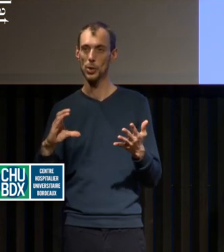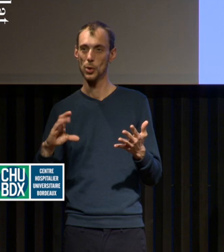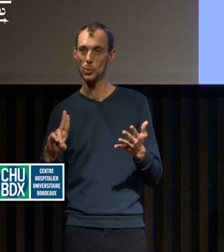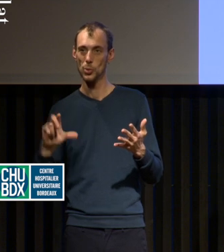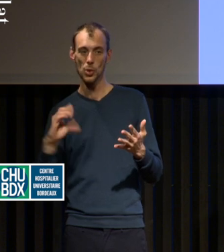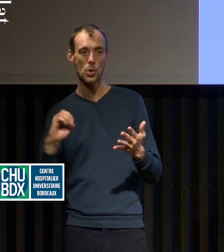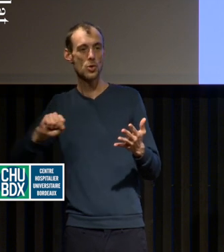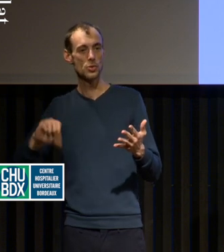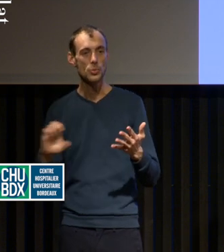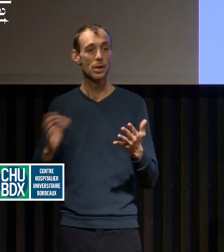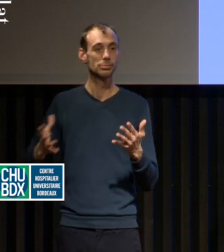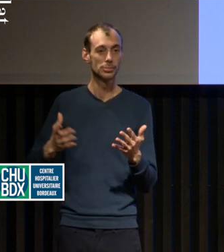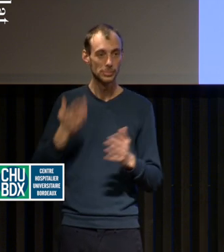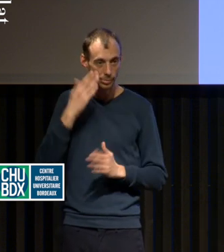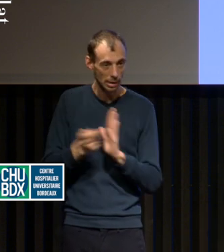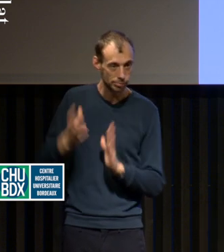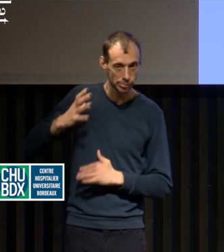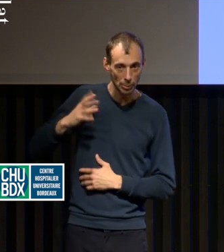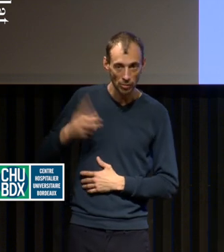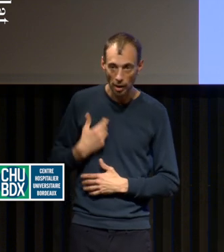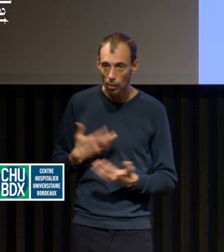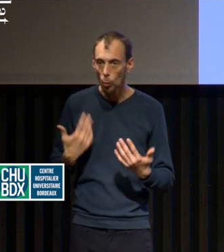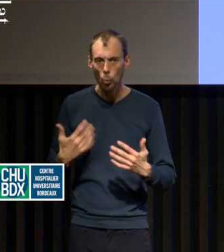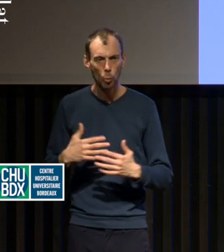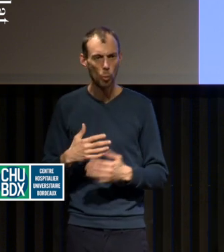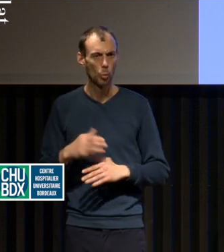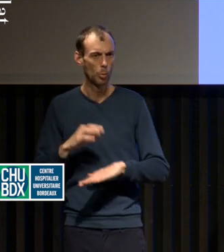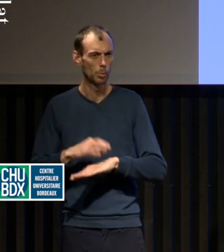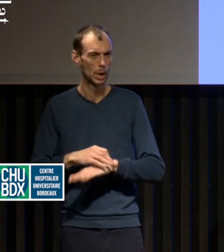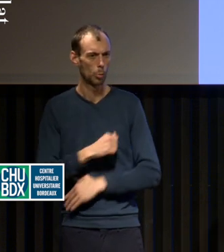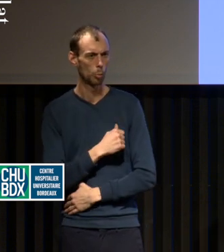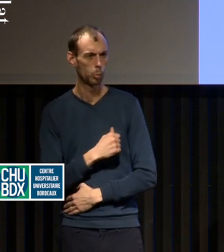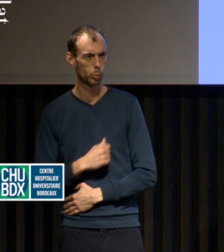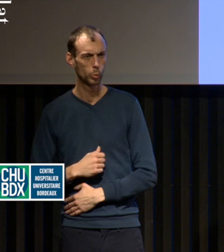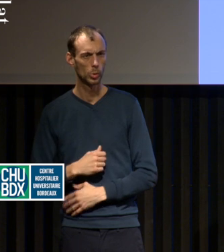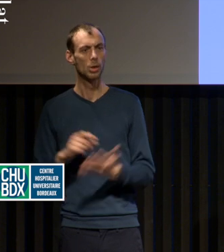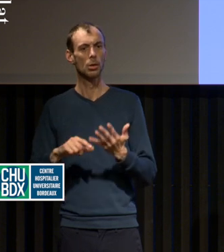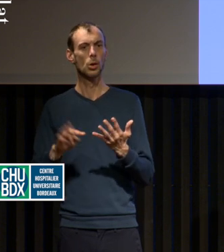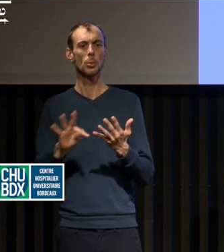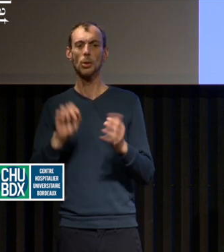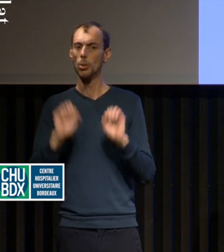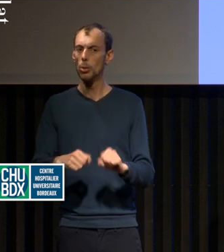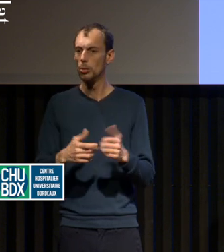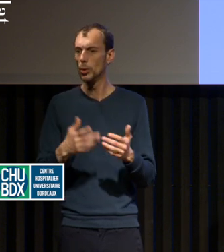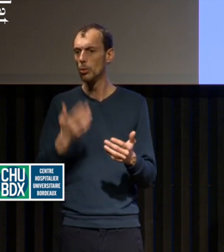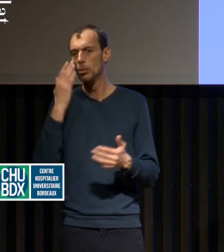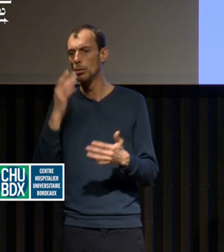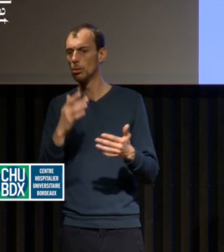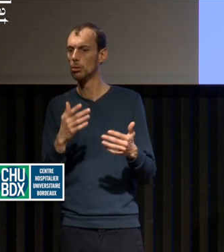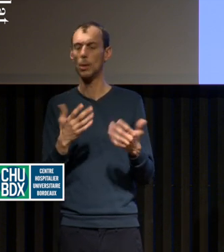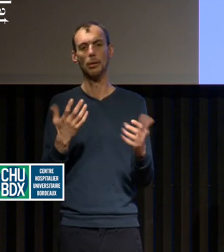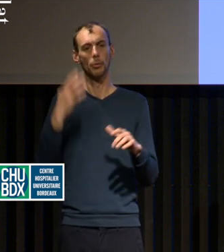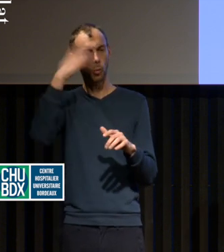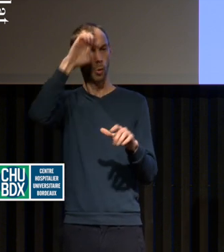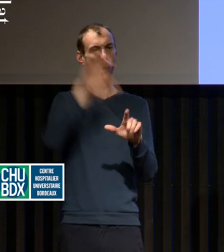C'était des maladies épouvantables. La tuberculose, qui tuait... qui a dévasté le monde occidental jusqu'au